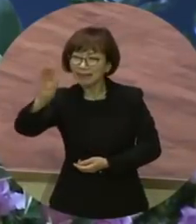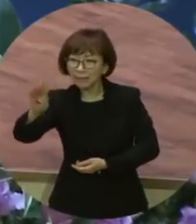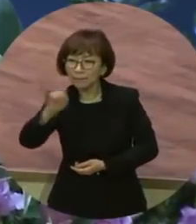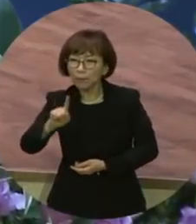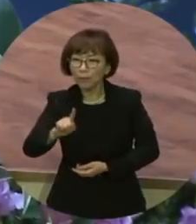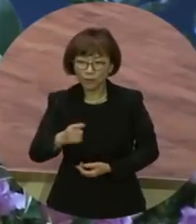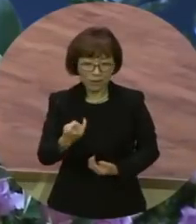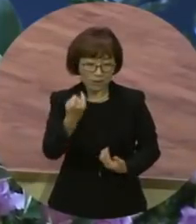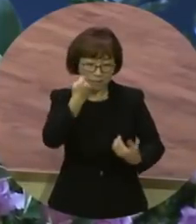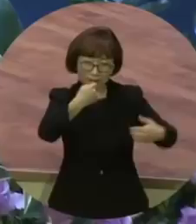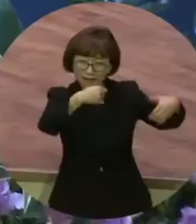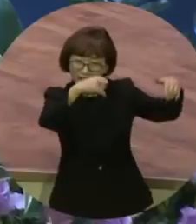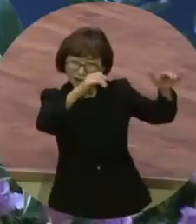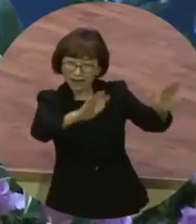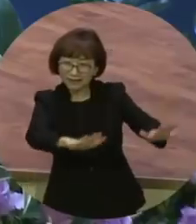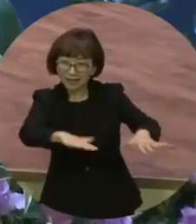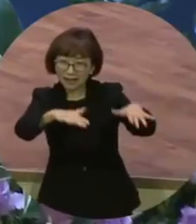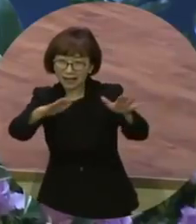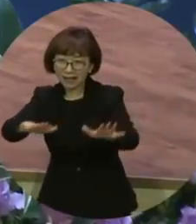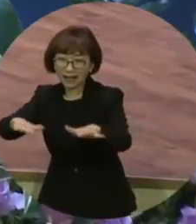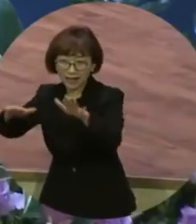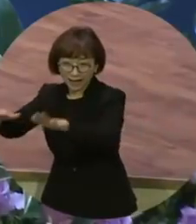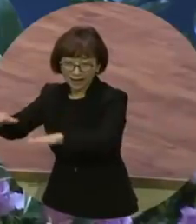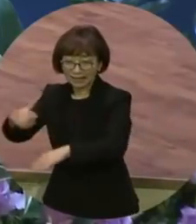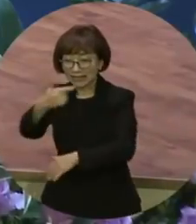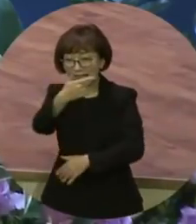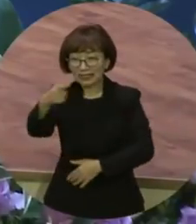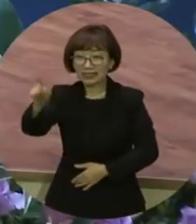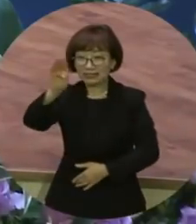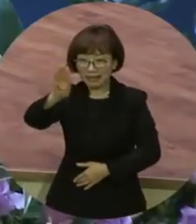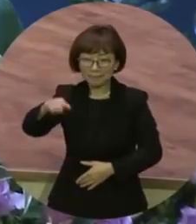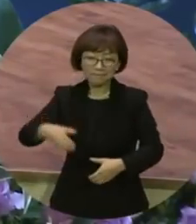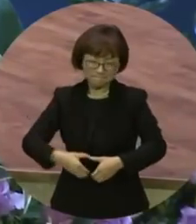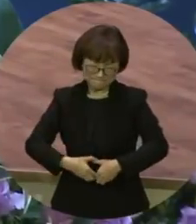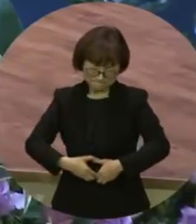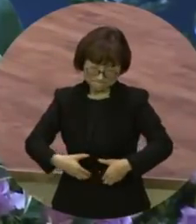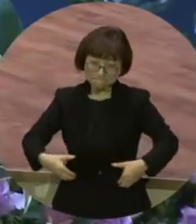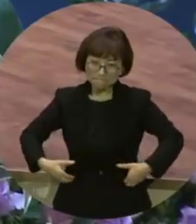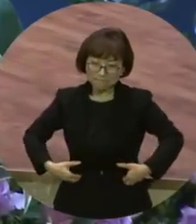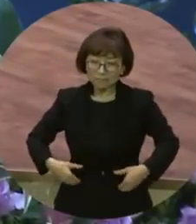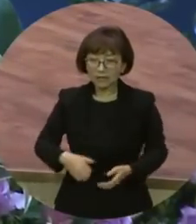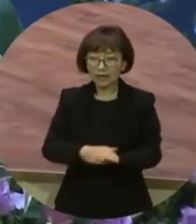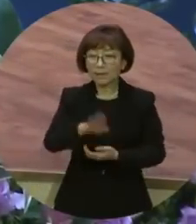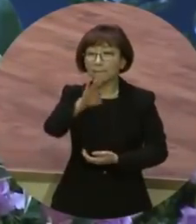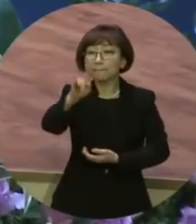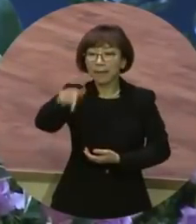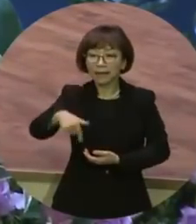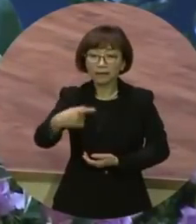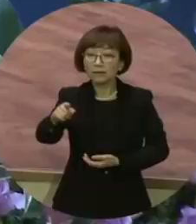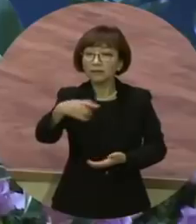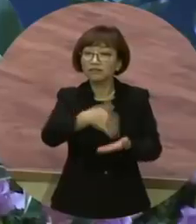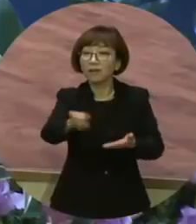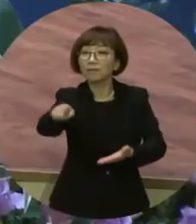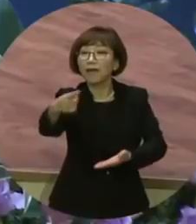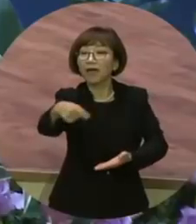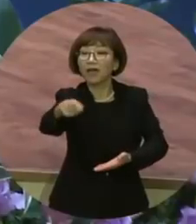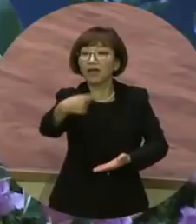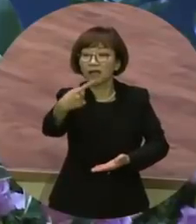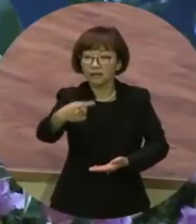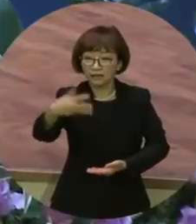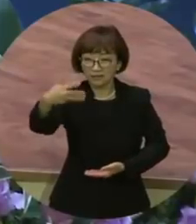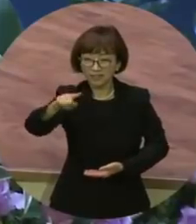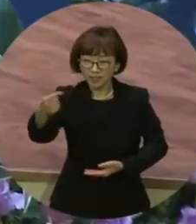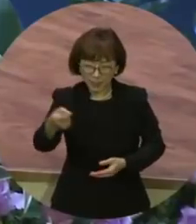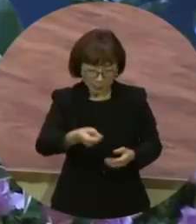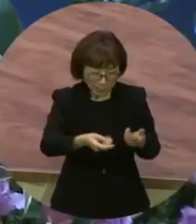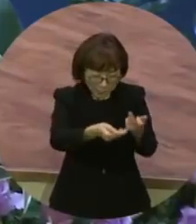저는 그 말을 들으면서 아 너무 멋있다. 진짜 복음적 신앙생활을 한마디로 하면